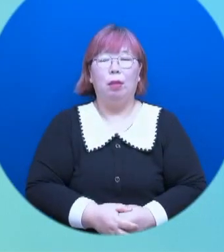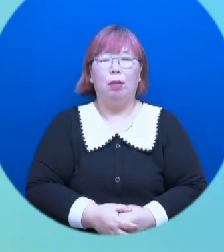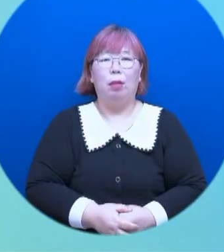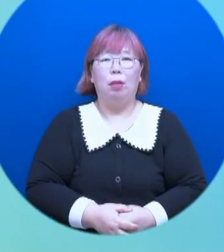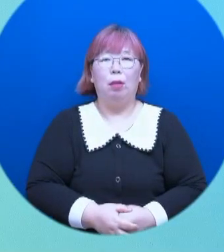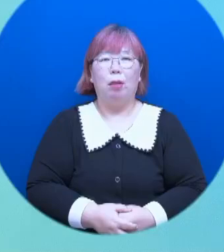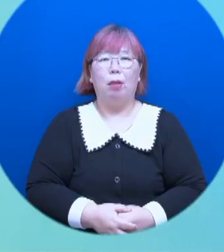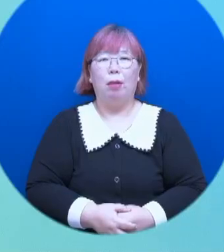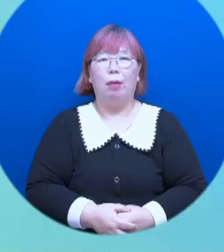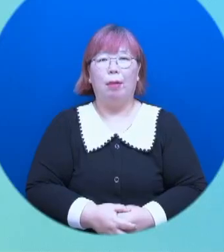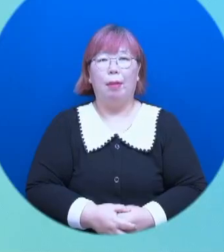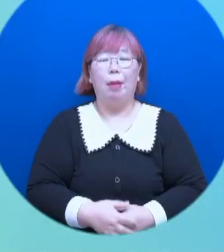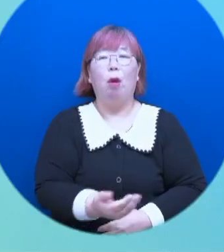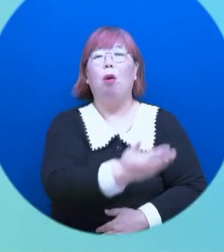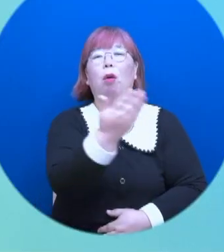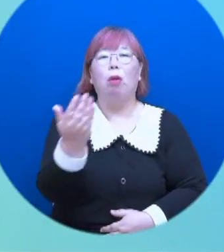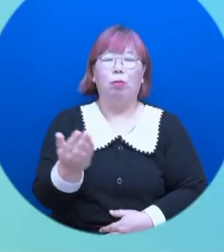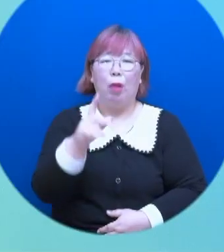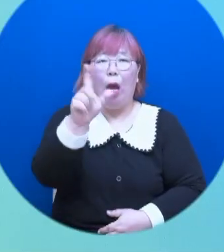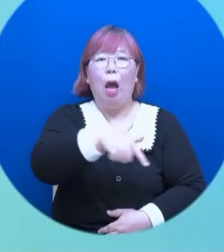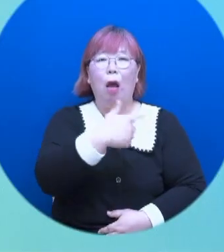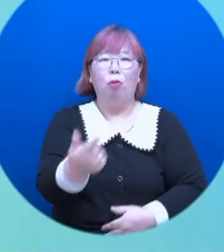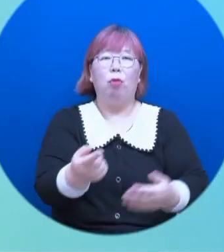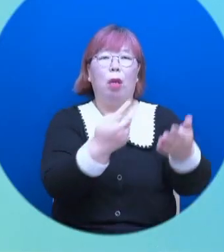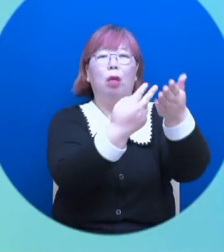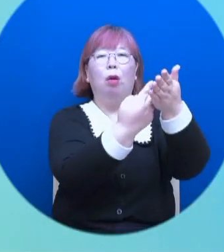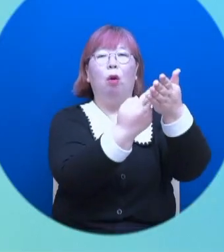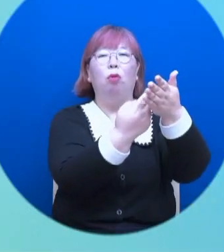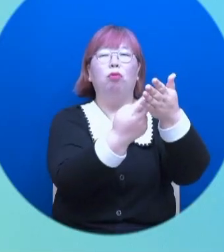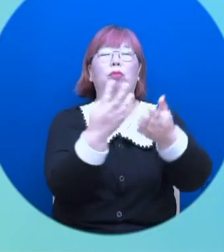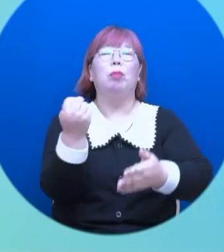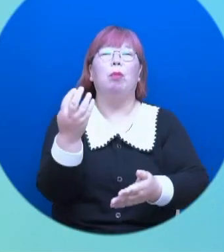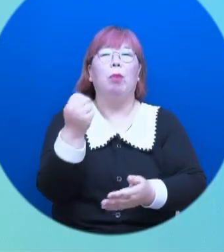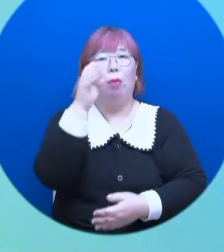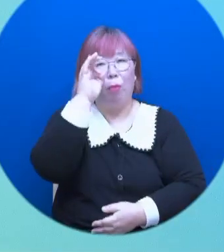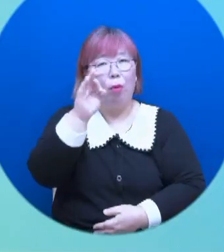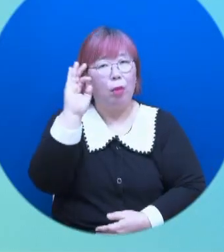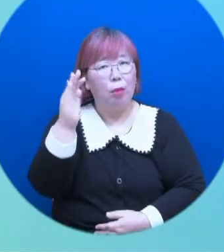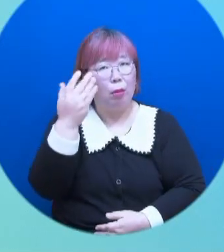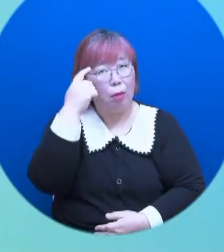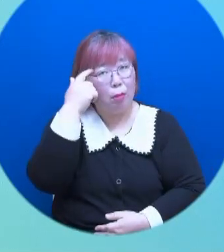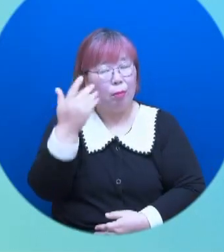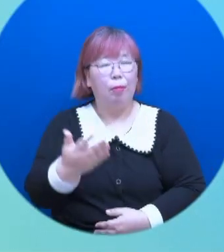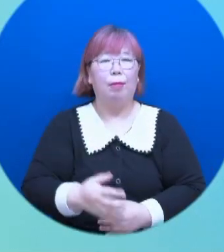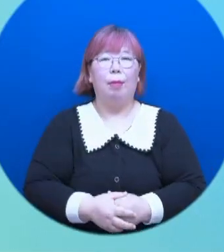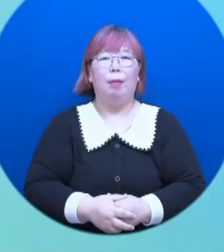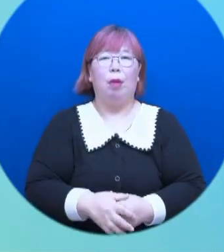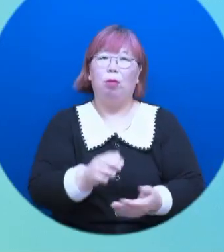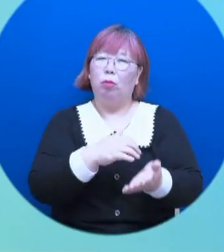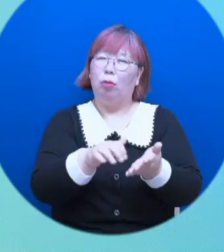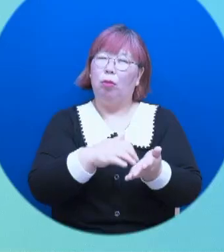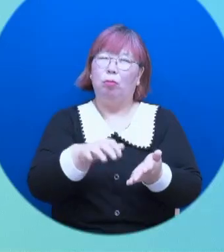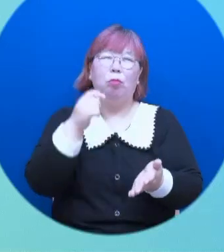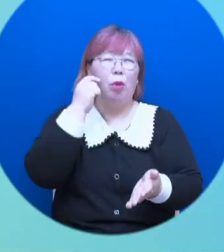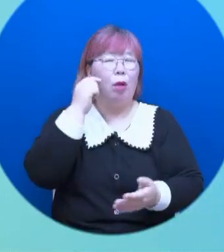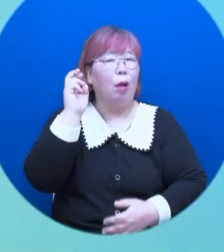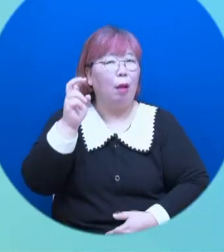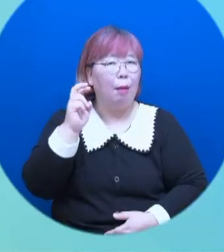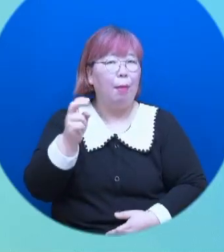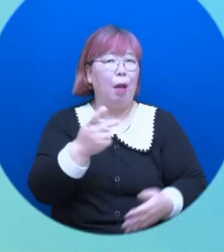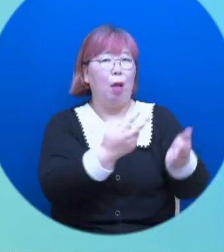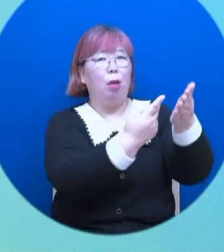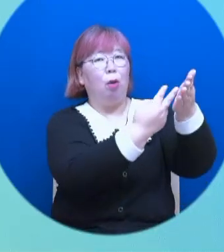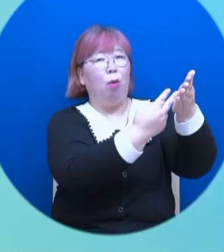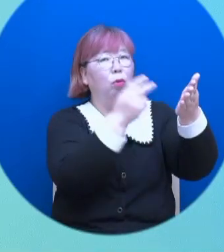여러분은 하루에 거울을 몇 번 보십니까? 뭐 횟수를 셀 수는 없겠죠. 여러분, 거울 볼 때